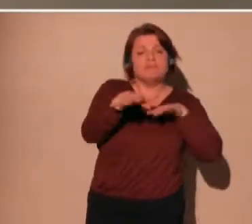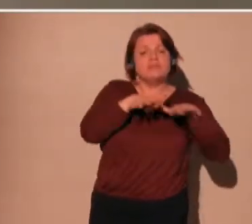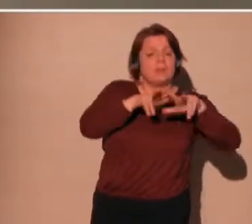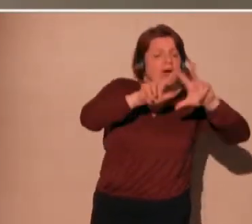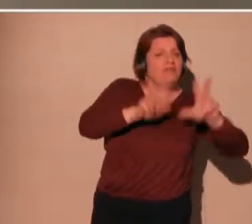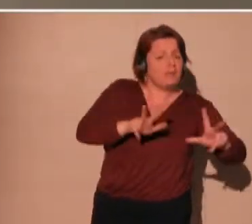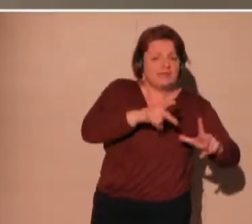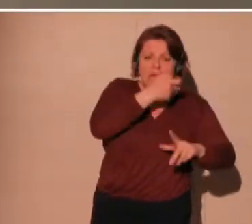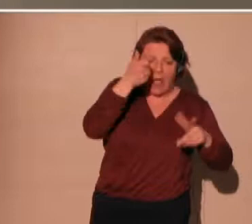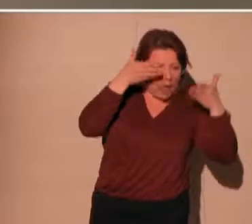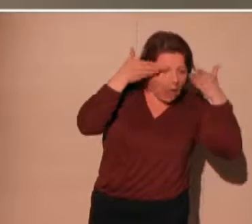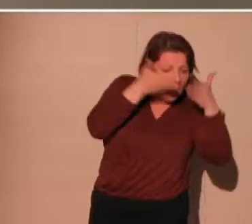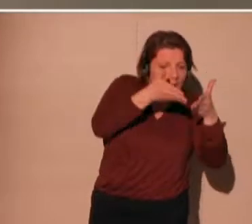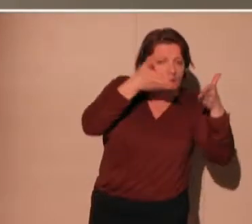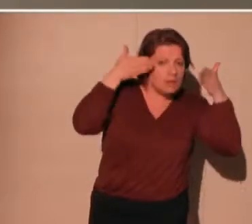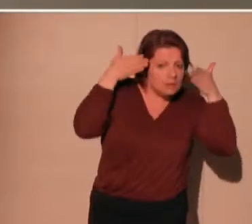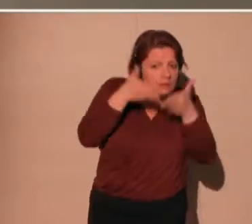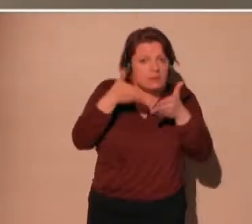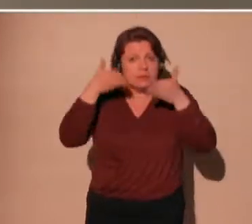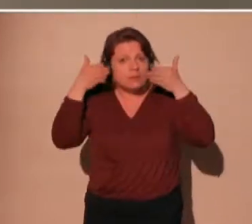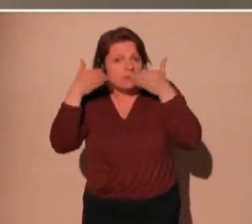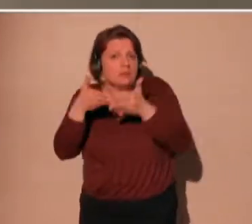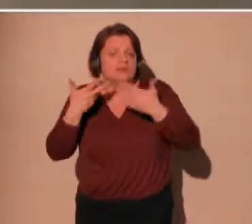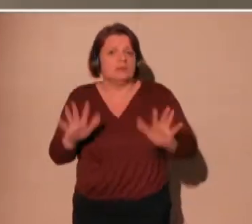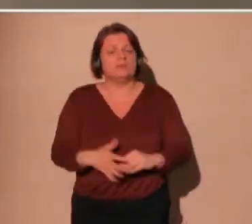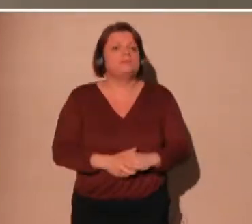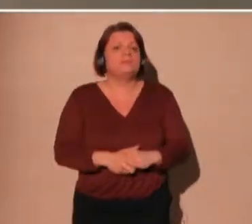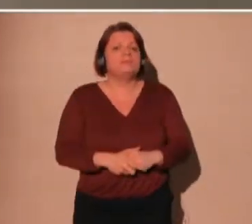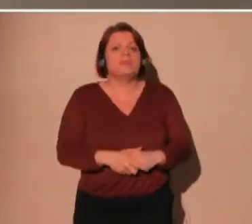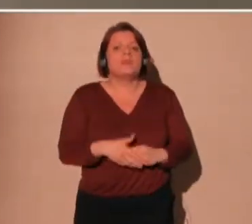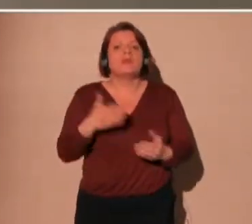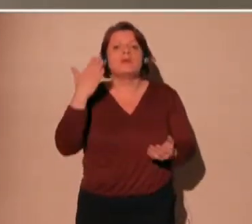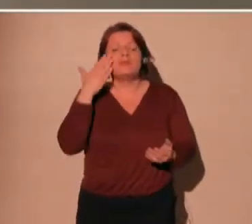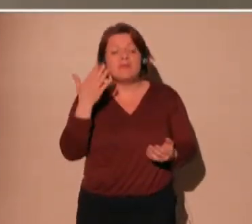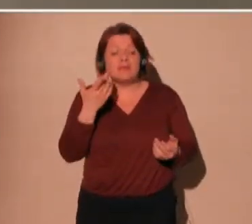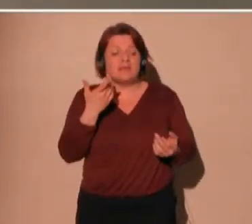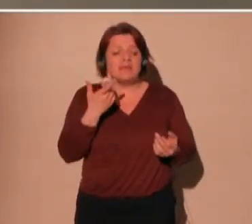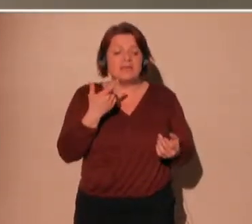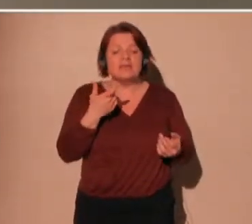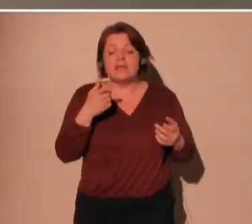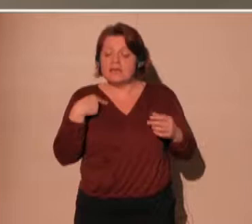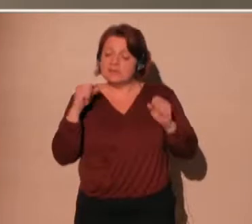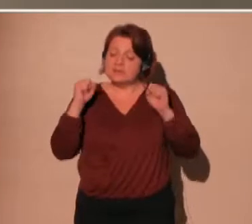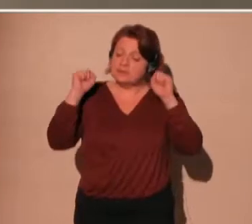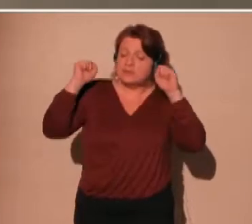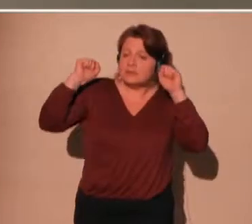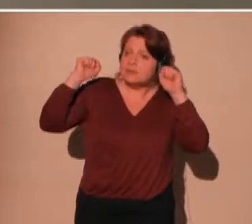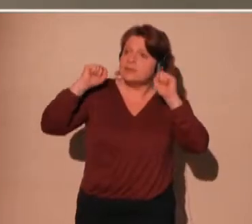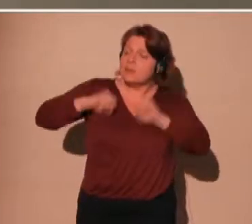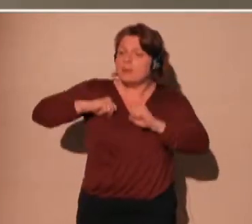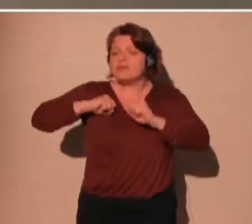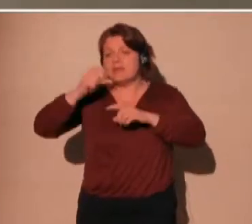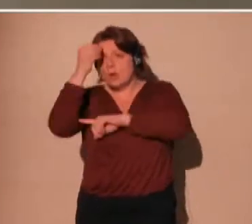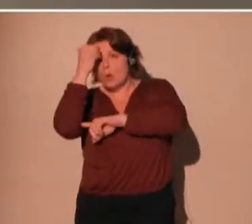extrêmement spécialisés. Et donc, pour se rapprocher de cette capacité à avoir une connaissance